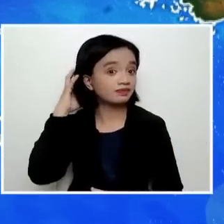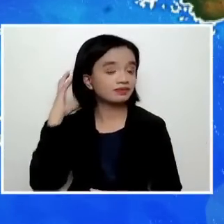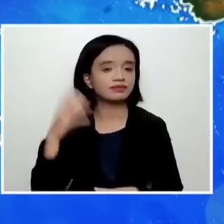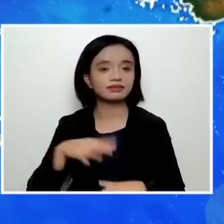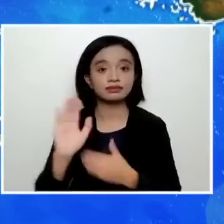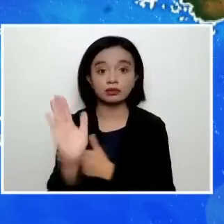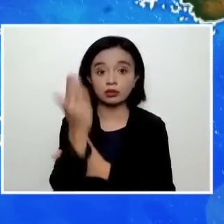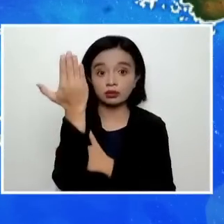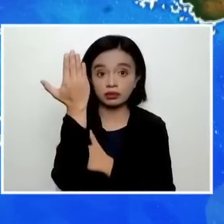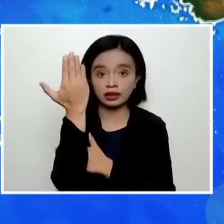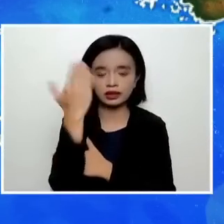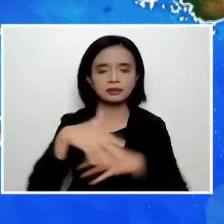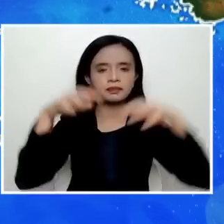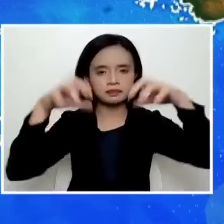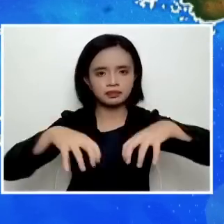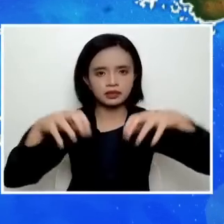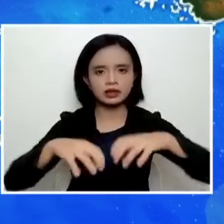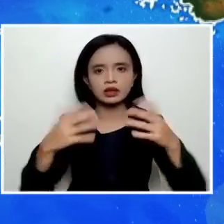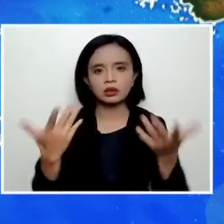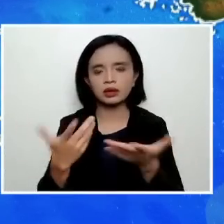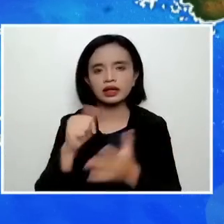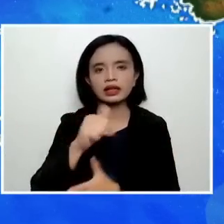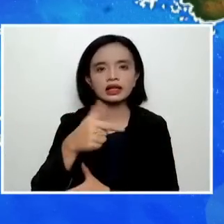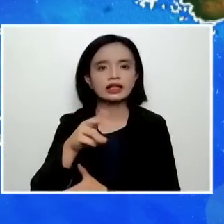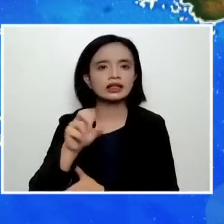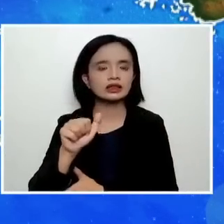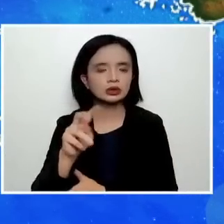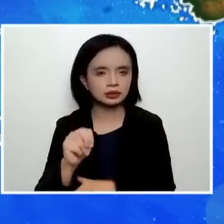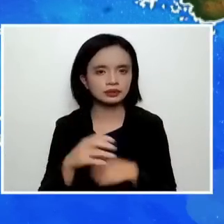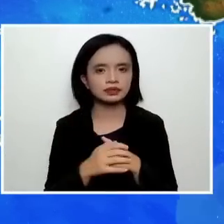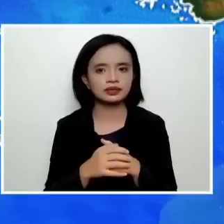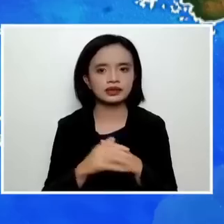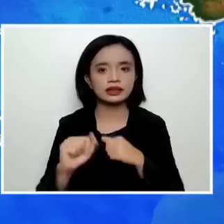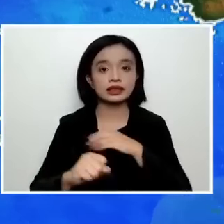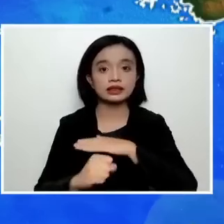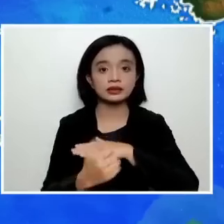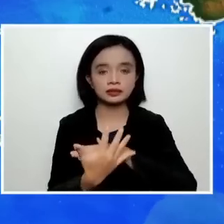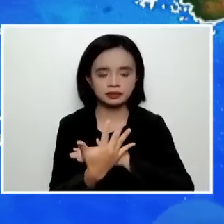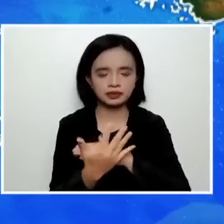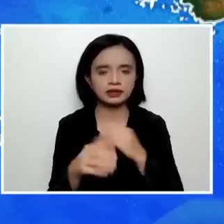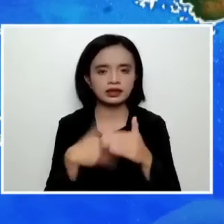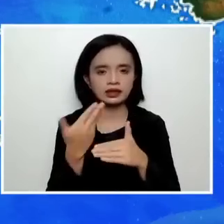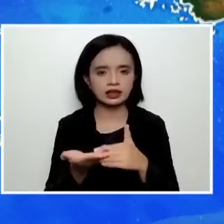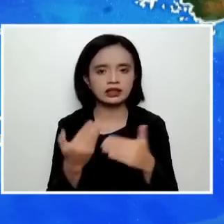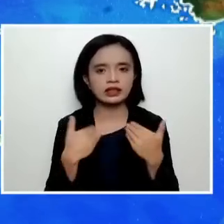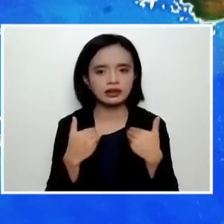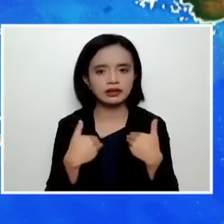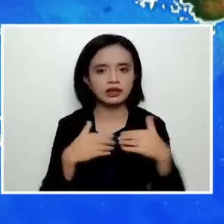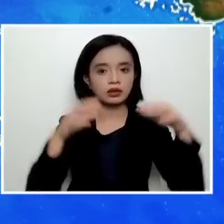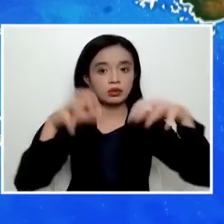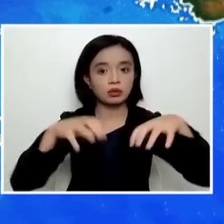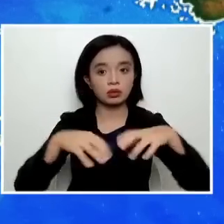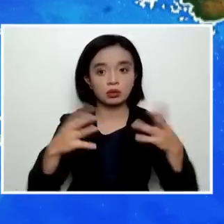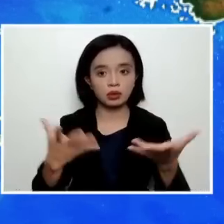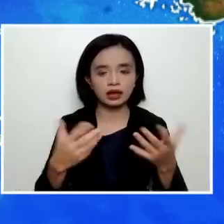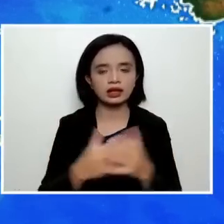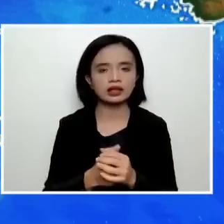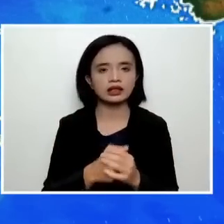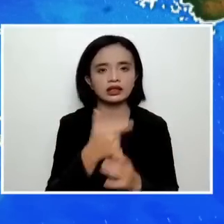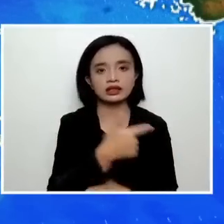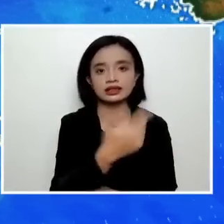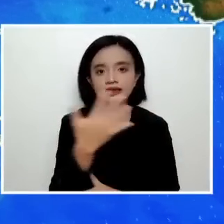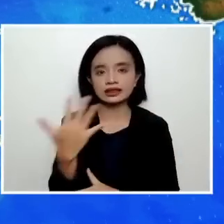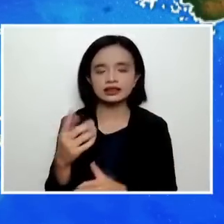umaga dito po sa may Agusan del Sur at hilagang bahagi ng Davao Region. Sa hapon, merong di magtatagal na pag-ulan sa may Sarangani, Lanao del